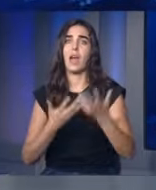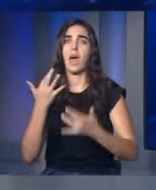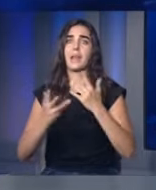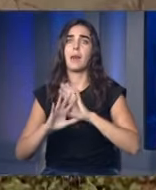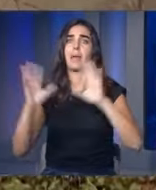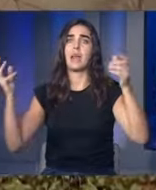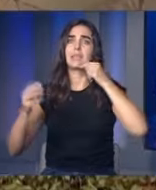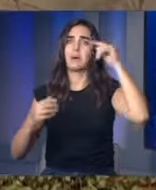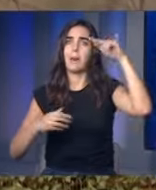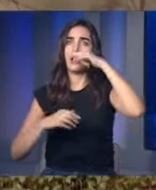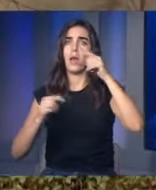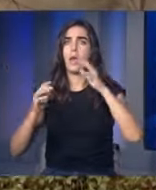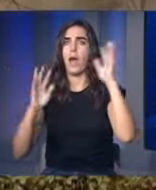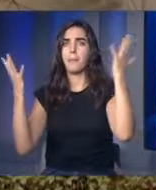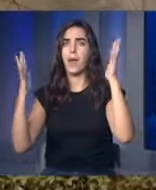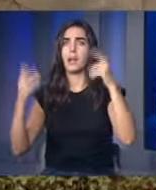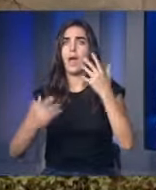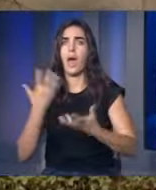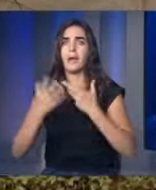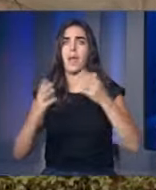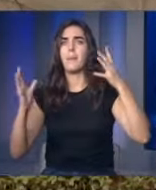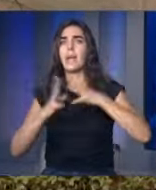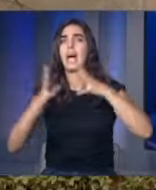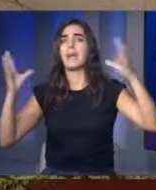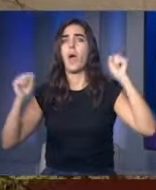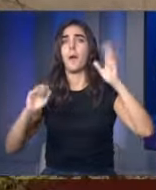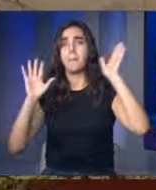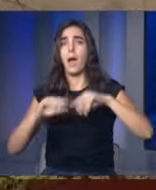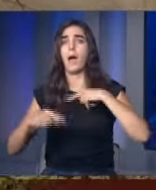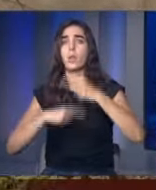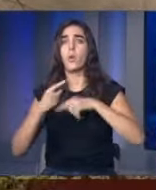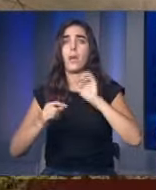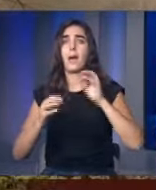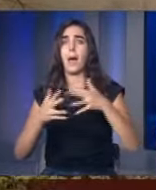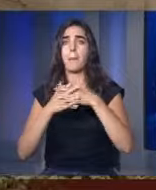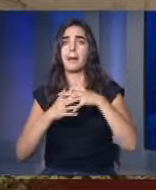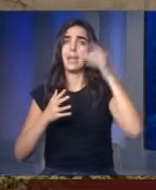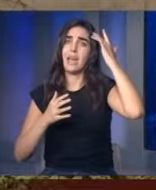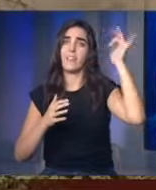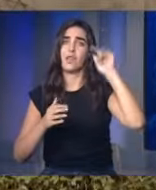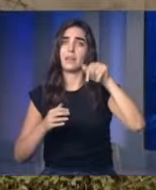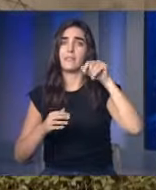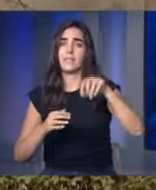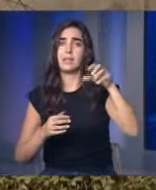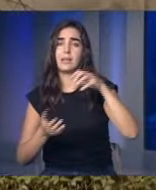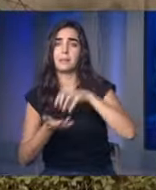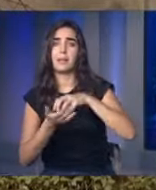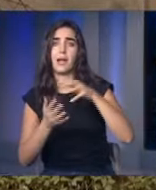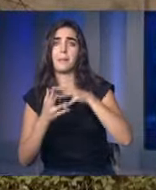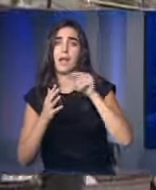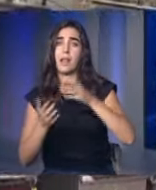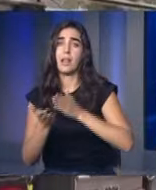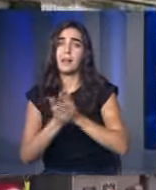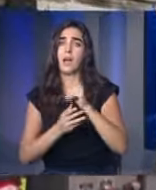الغابات. حرائق هائلة ما زالت مستعرة وتتمدد في ولاية كاليفورنيا الأمريكية لتصبح